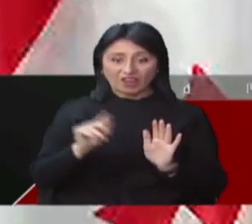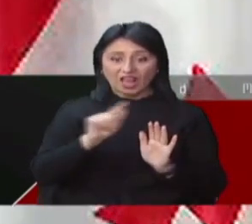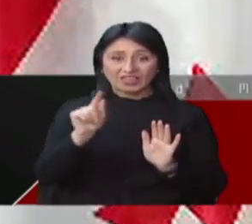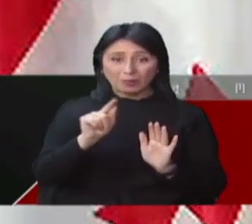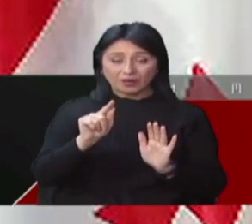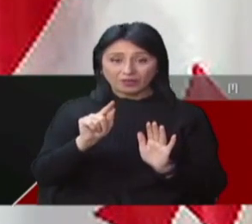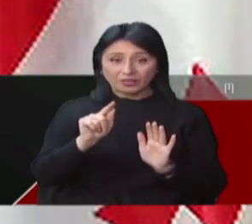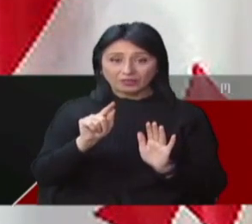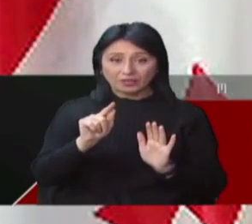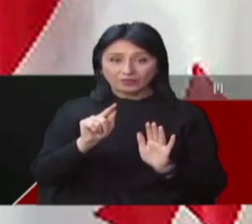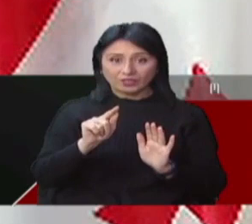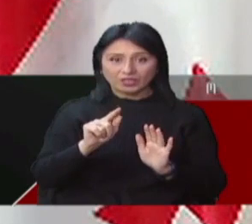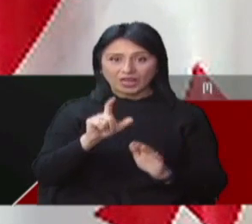თებერვლიდან